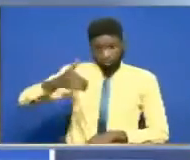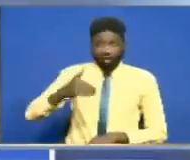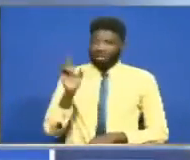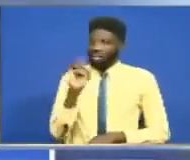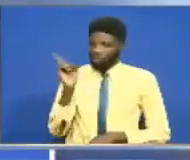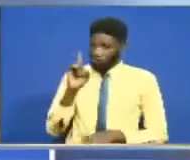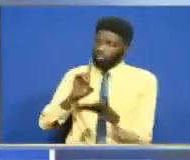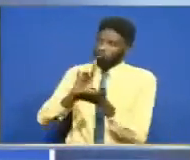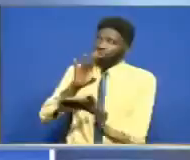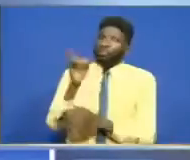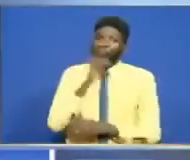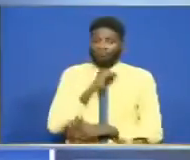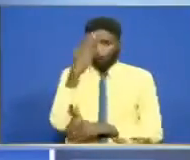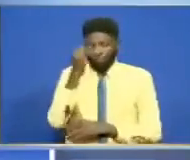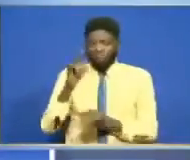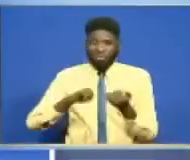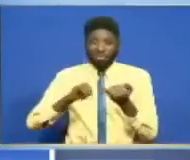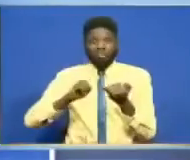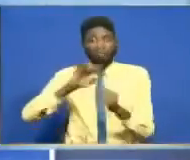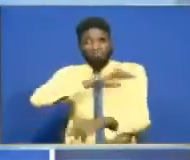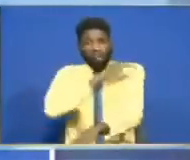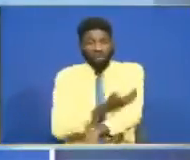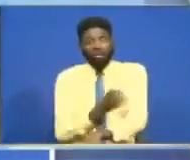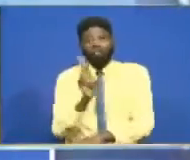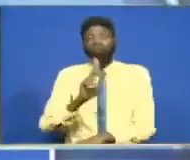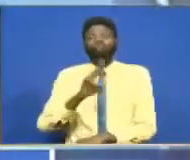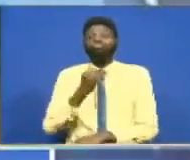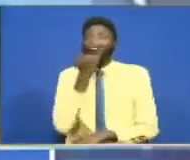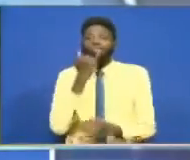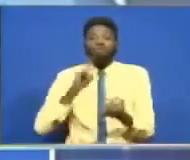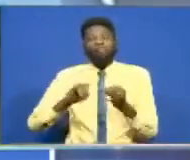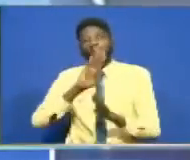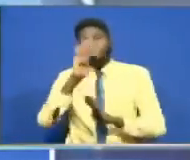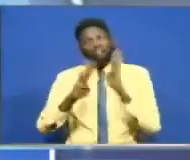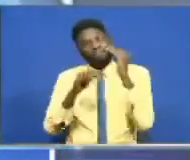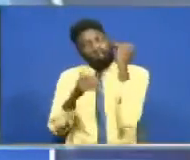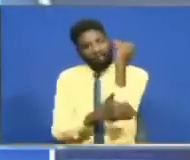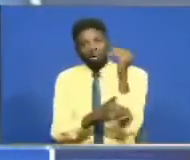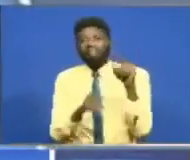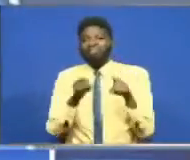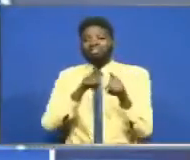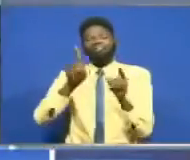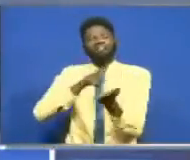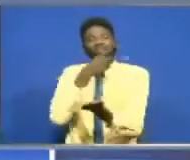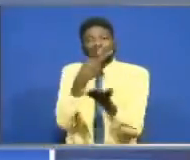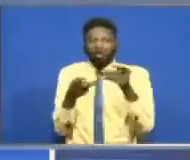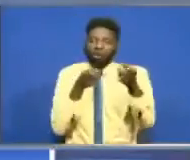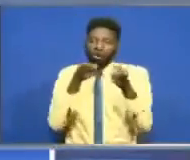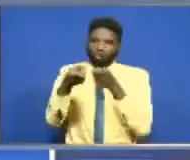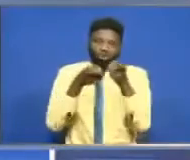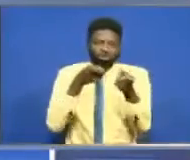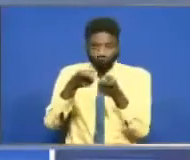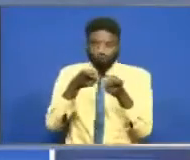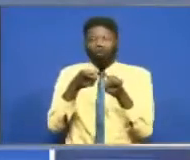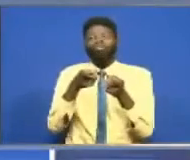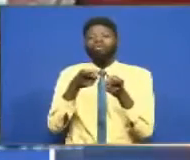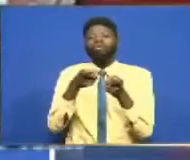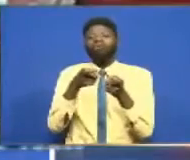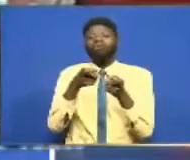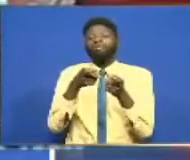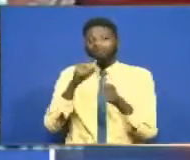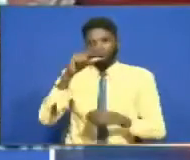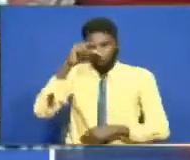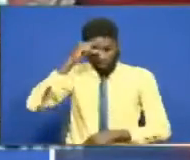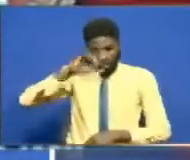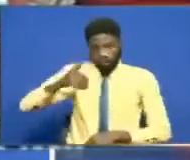kutokana na madai ya matumizi mabaya ya mamlaka, mienendo isiyofaa na kwa kushindwa kusimamia masuala ya kaunti ya Nairobi.